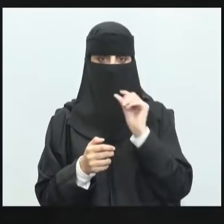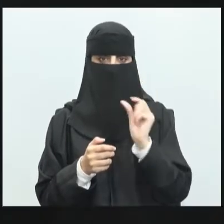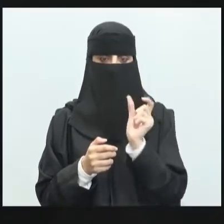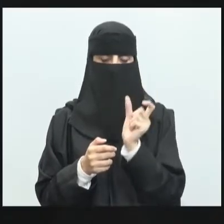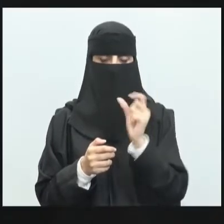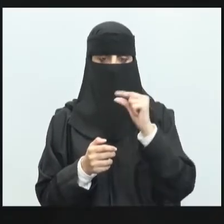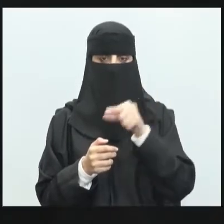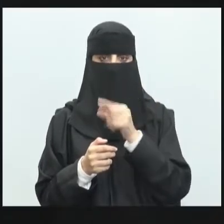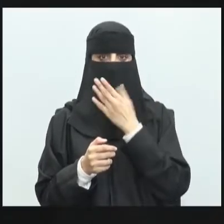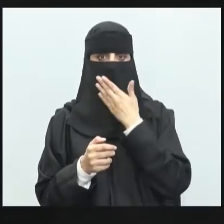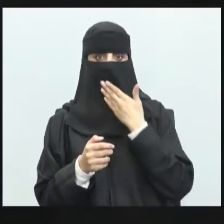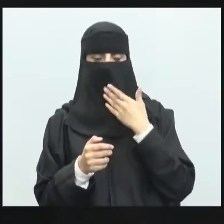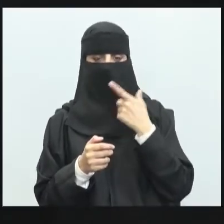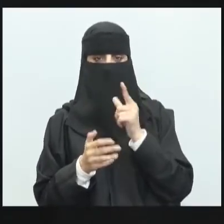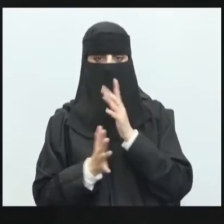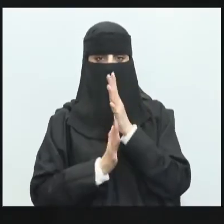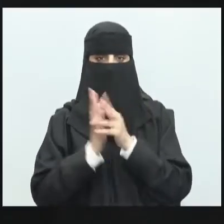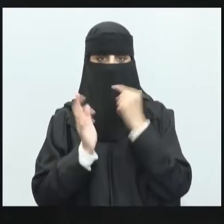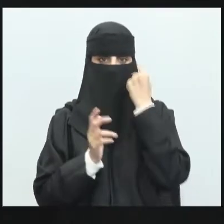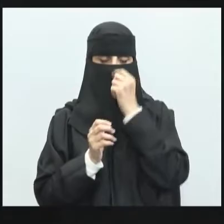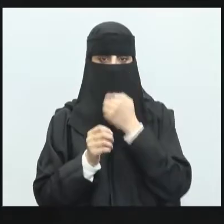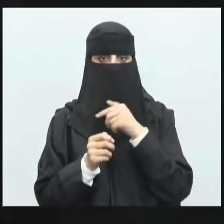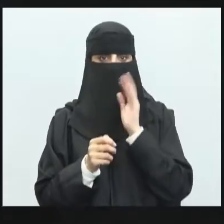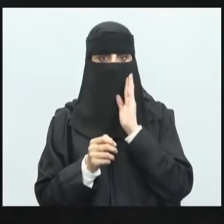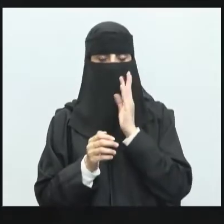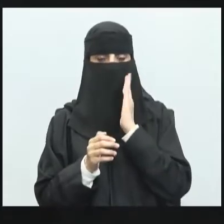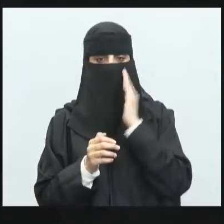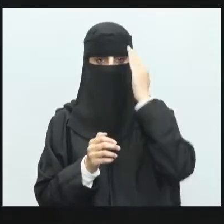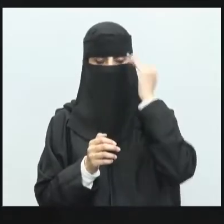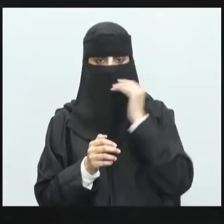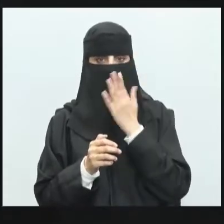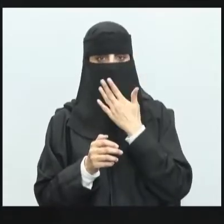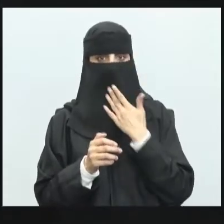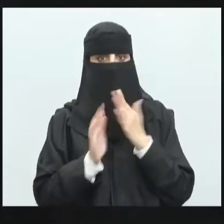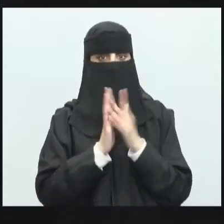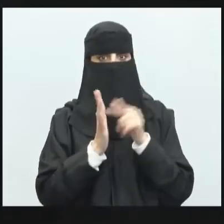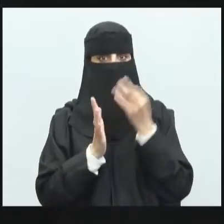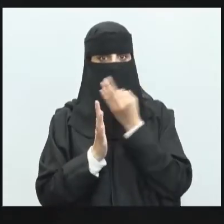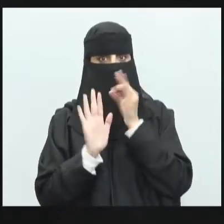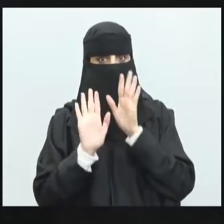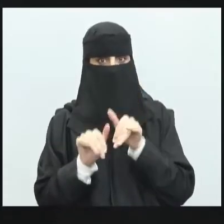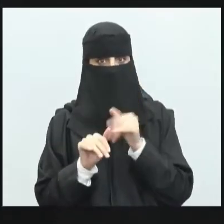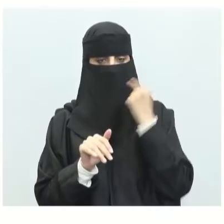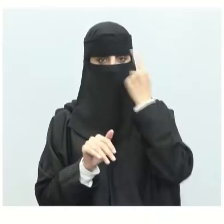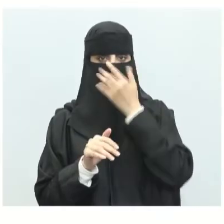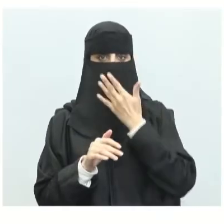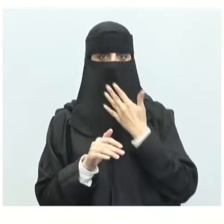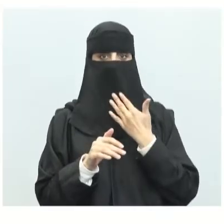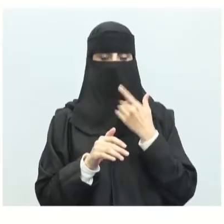الاسلوب وهذا الشعور من خلال نطقنا لهذه الجمله فنقول